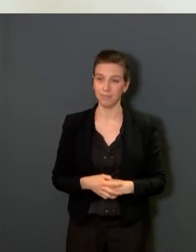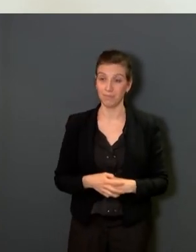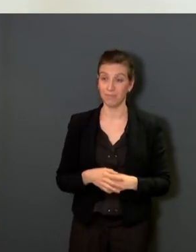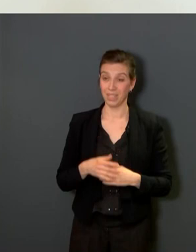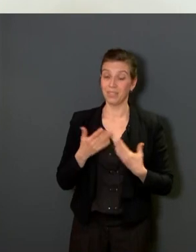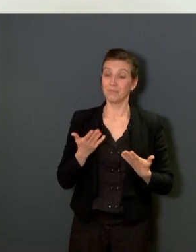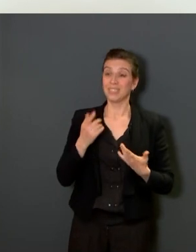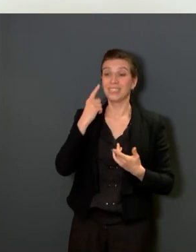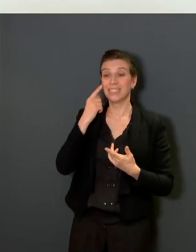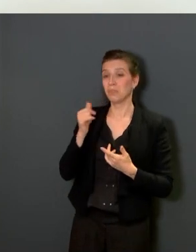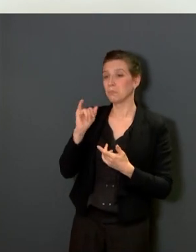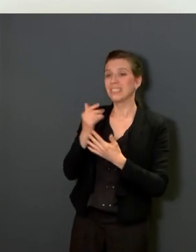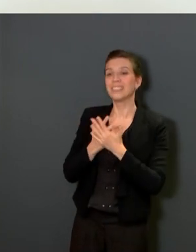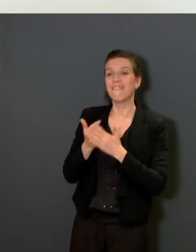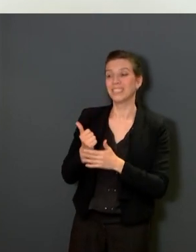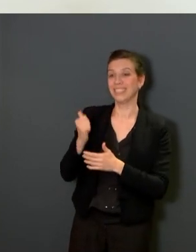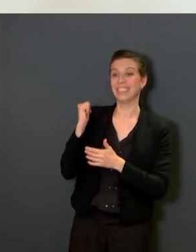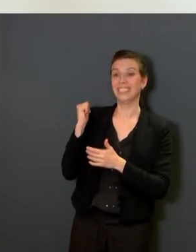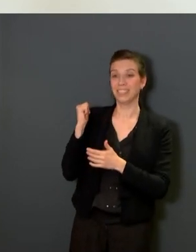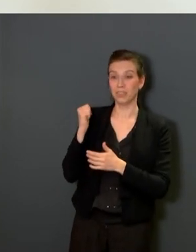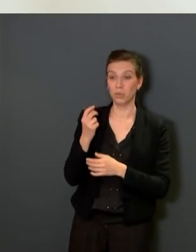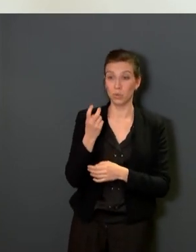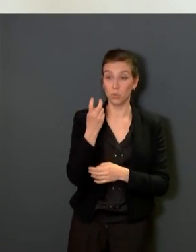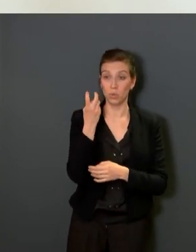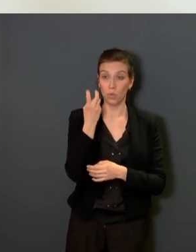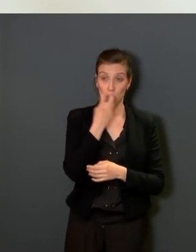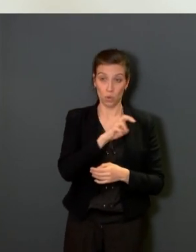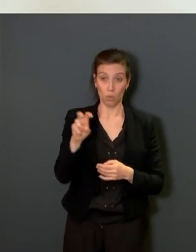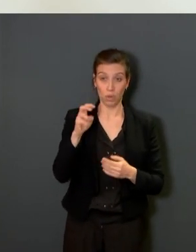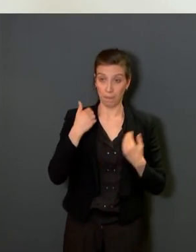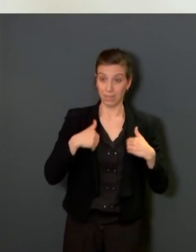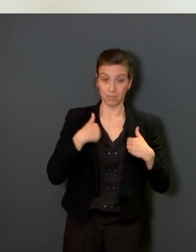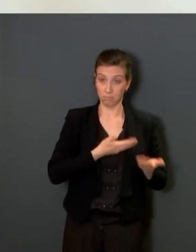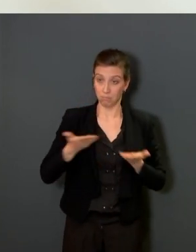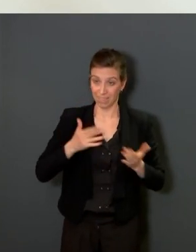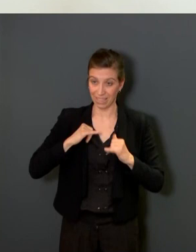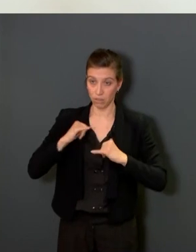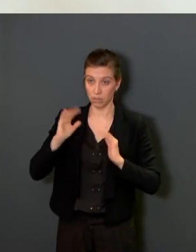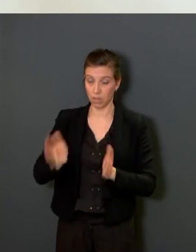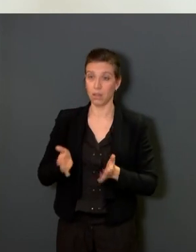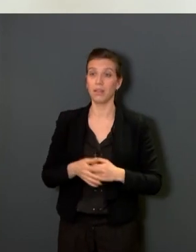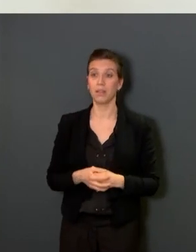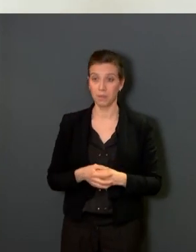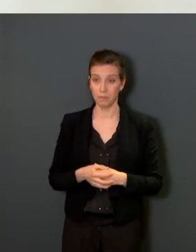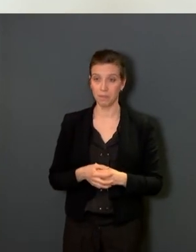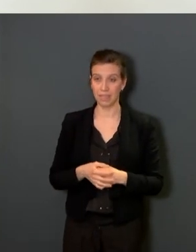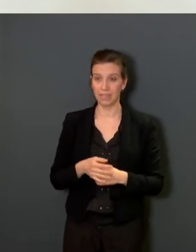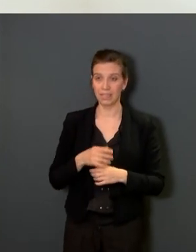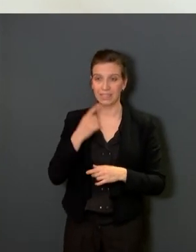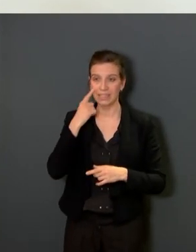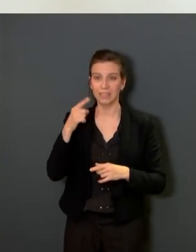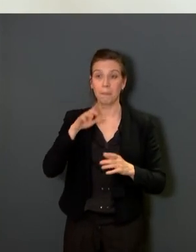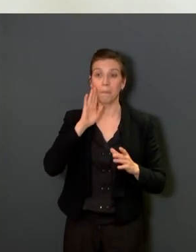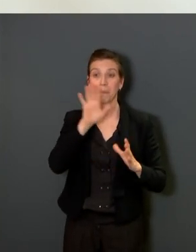zijn er 200 ziekenhuisopnames gezien. We zien dat die cijfers overal stijgen. Het gaat